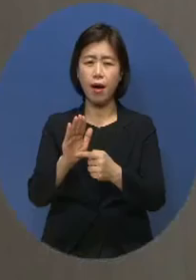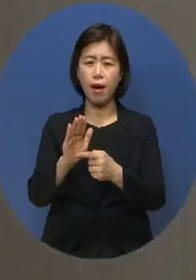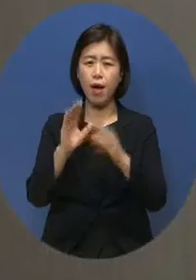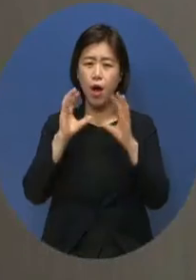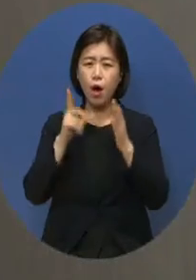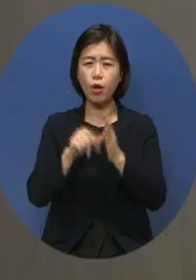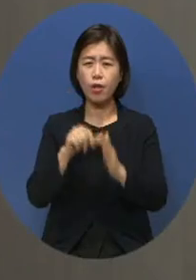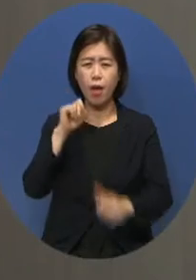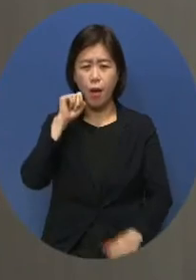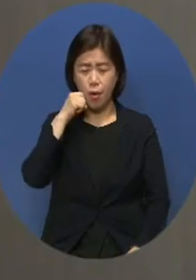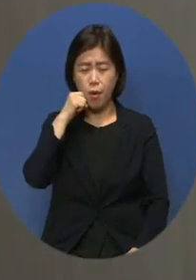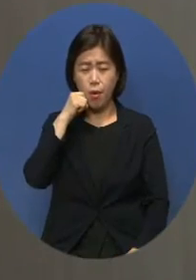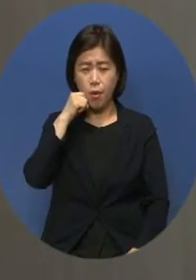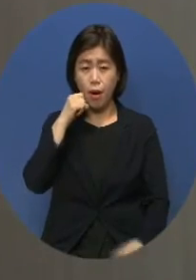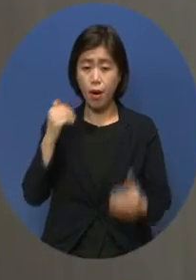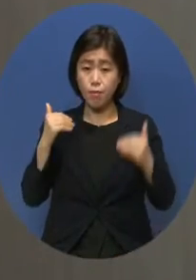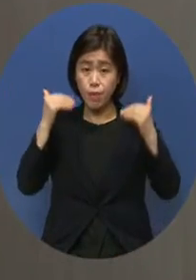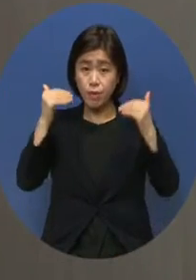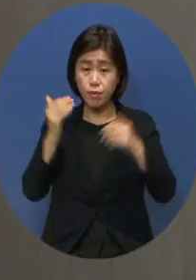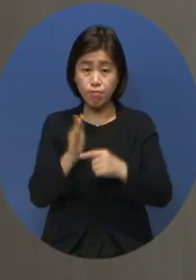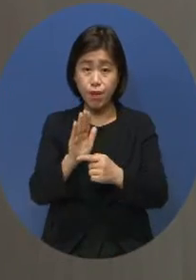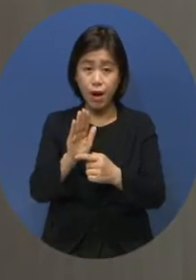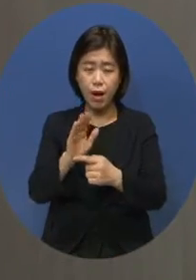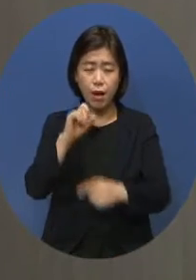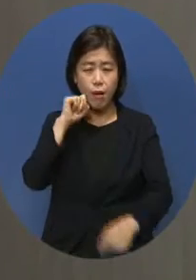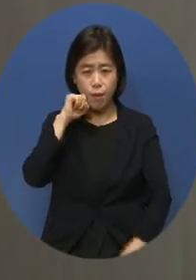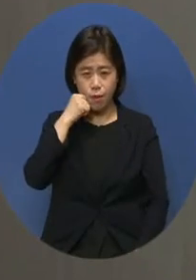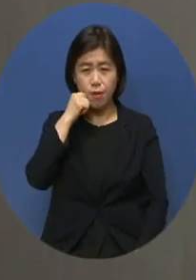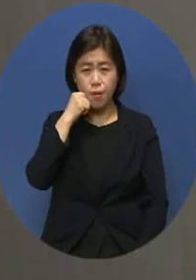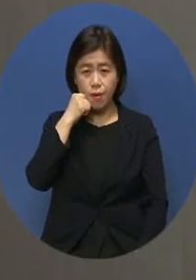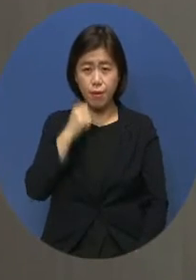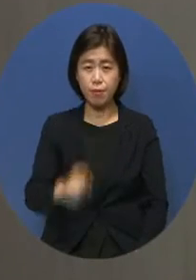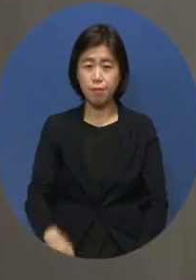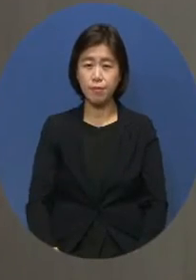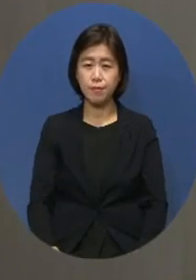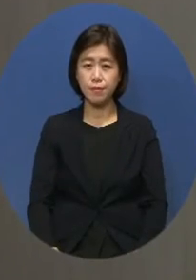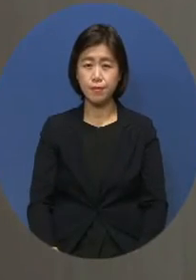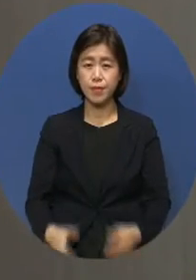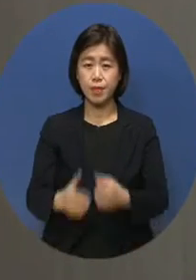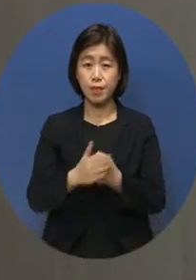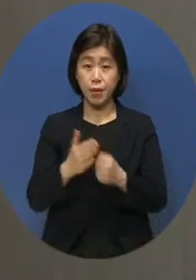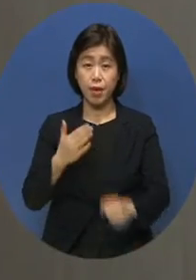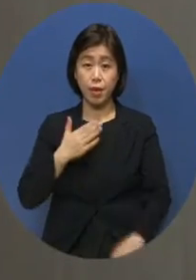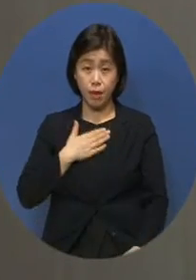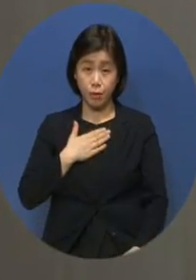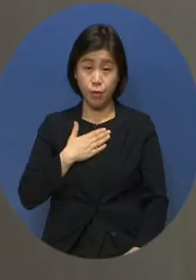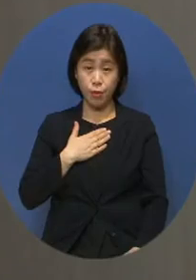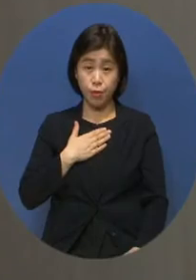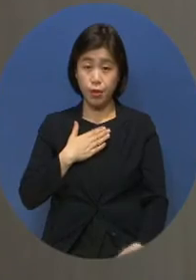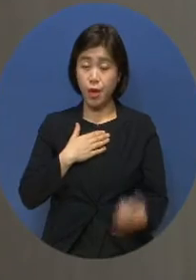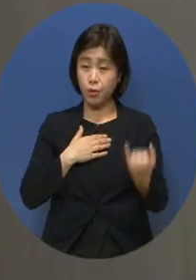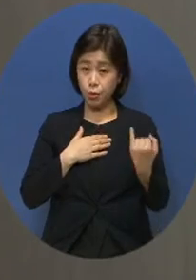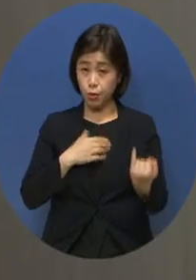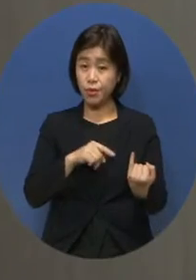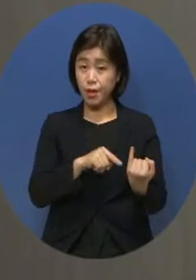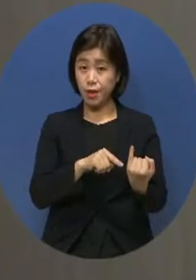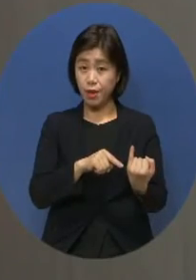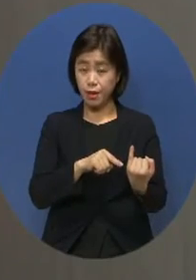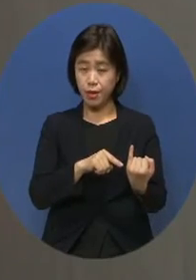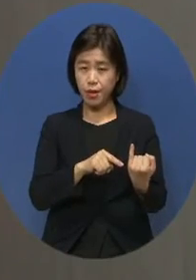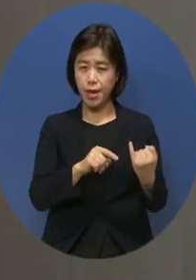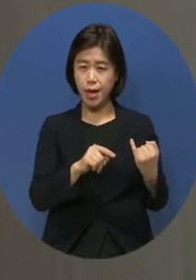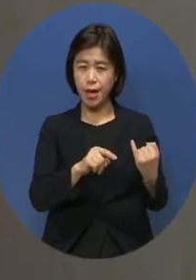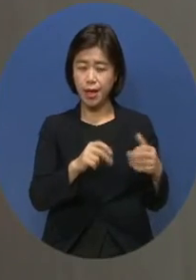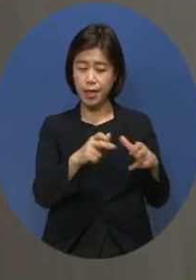일상 속에서 펼치는 게 사실 그렇게 쉽지는 않잖아요. 그래서 저에게도 동생의 시설에서의